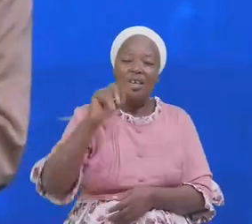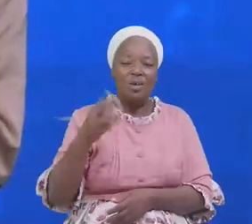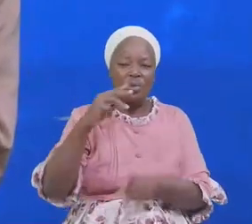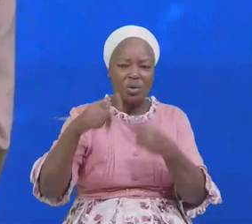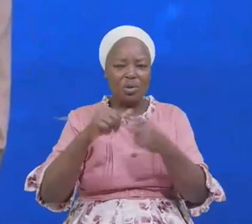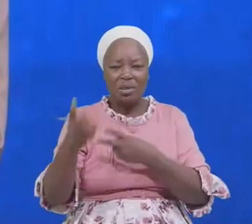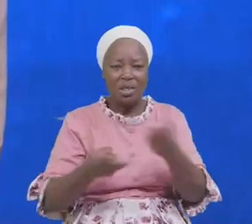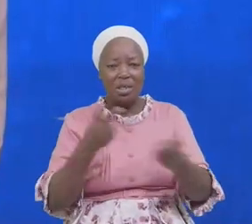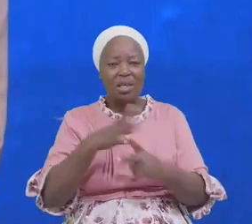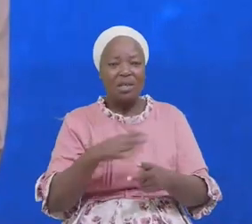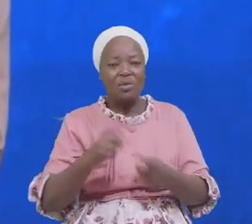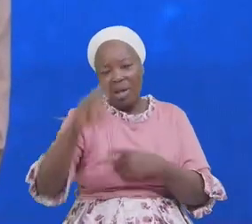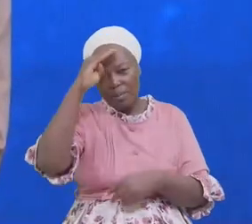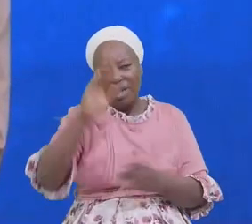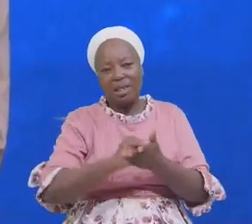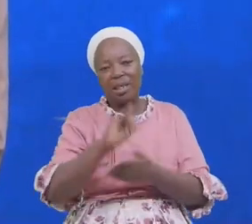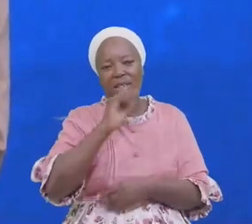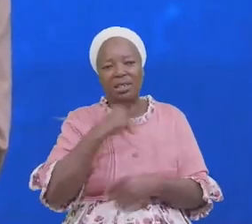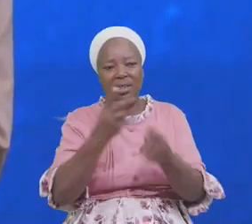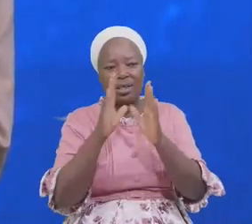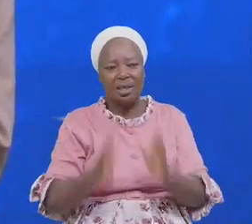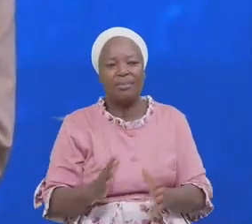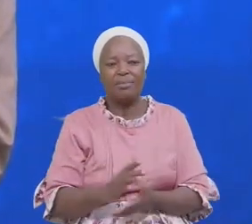Il est allé loger chez un homme pécheur.